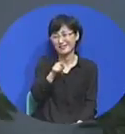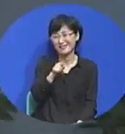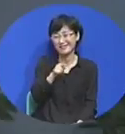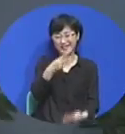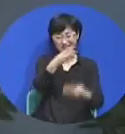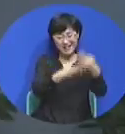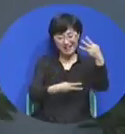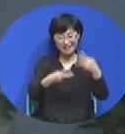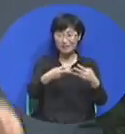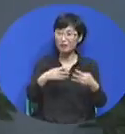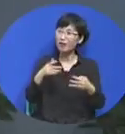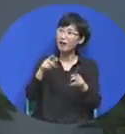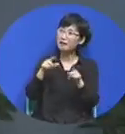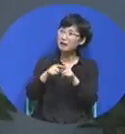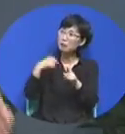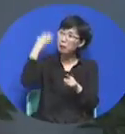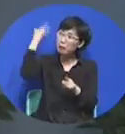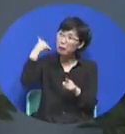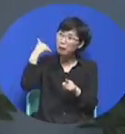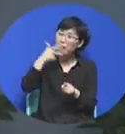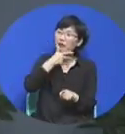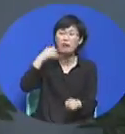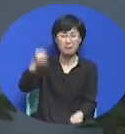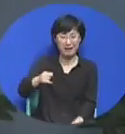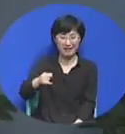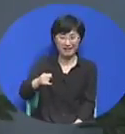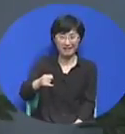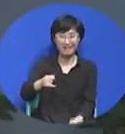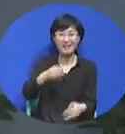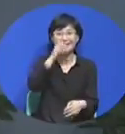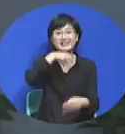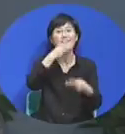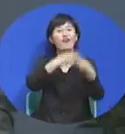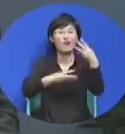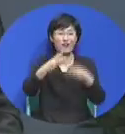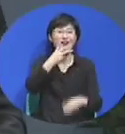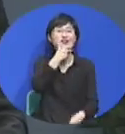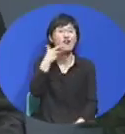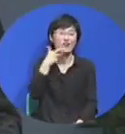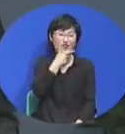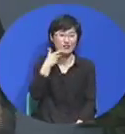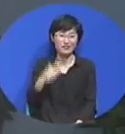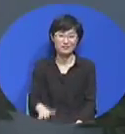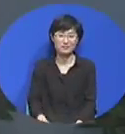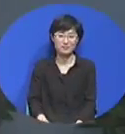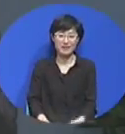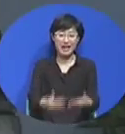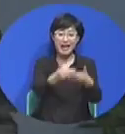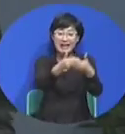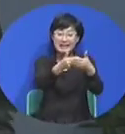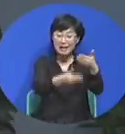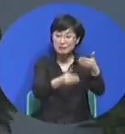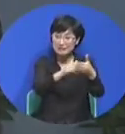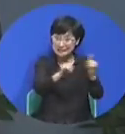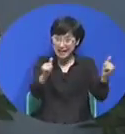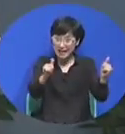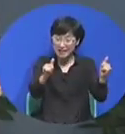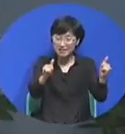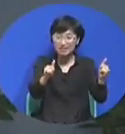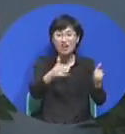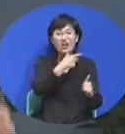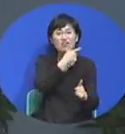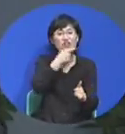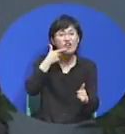렘넌트 12권 사람은 영어 공부를 안 해서 그래. 그냥 영어예요. Remnant is not a strange word. It's just English. 남은 이제 스톰프란 말도 있고 렘넌트라는 있다.